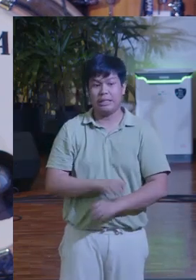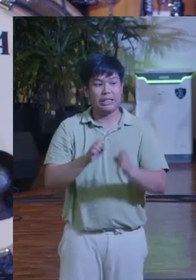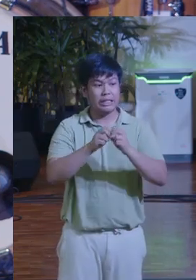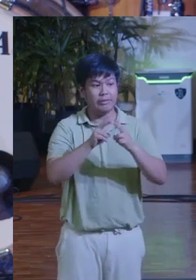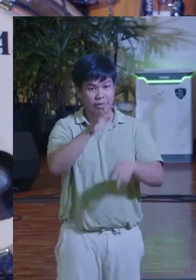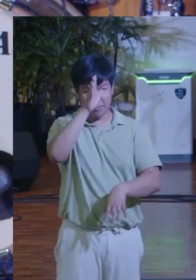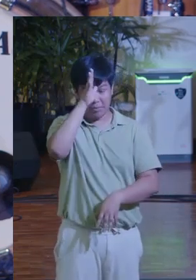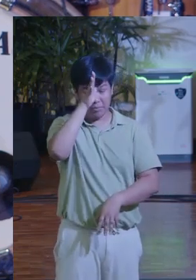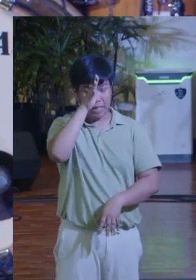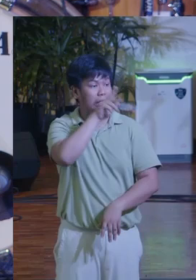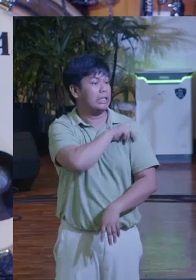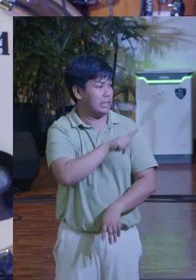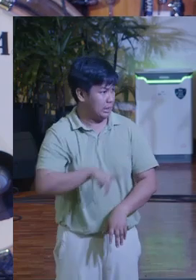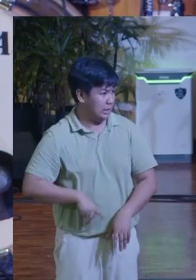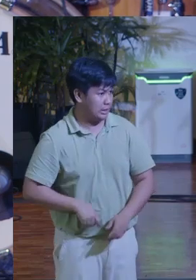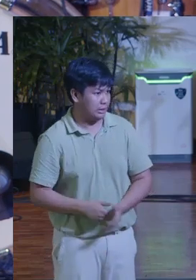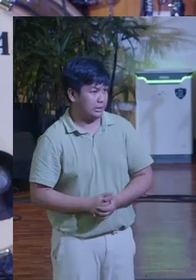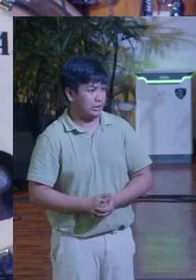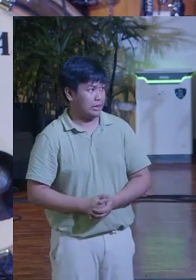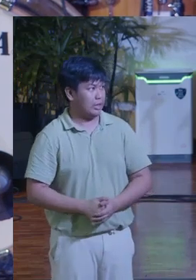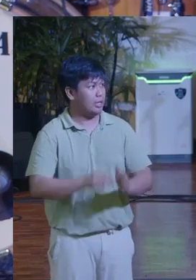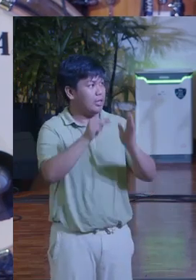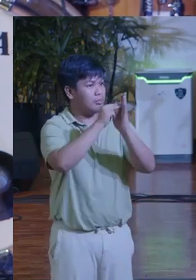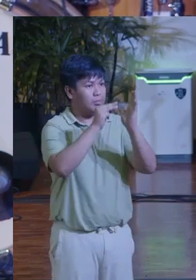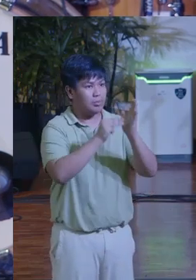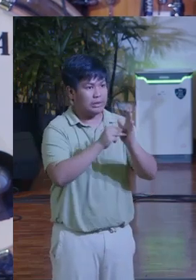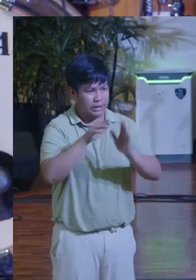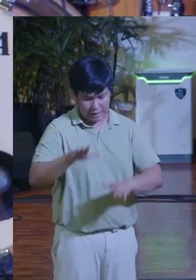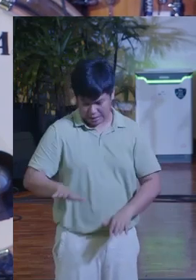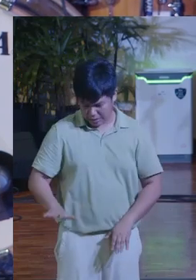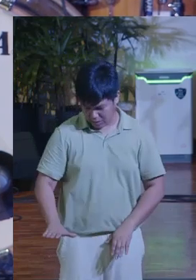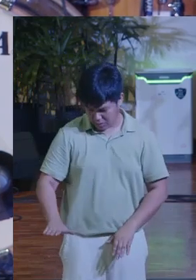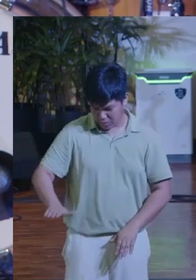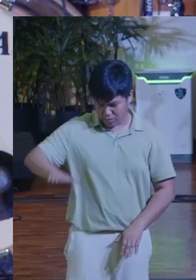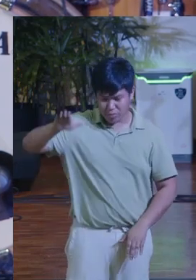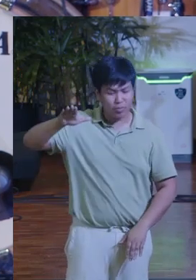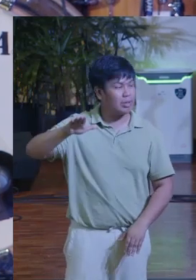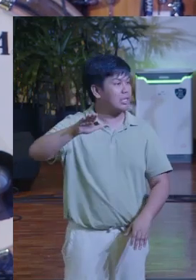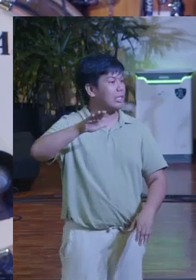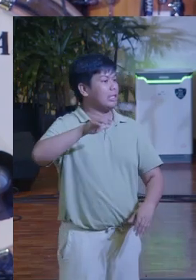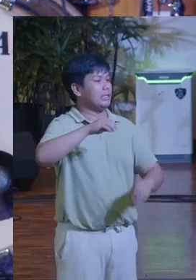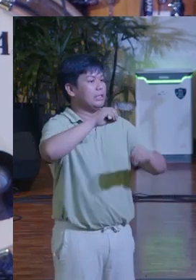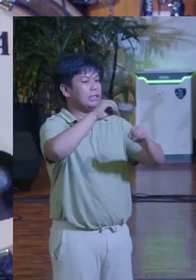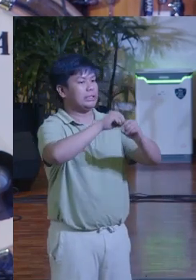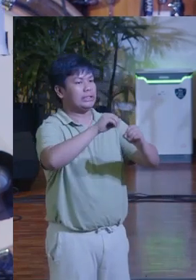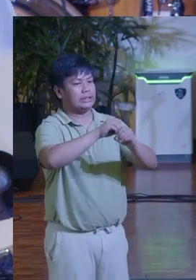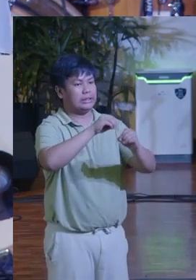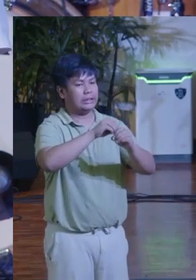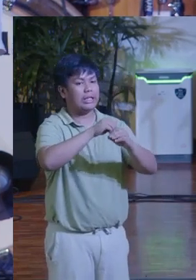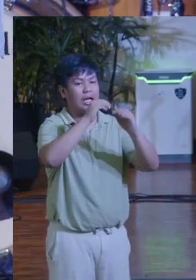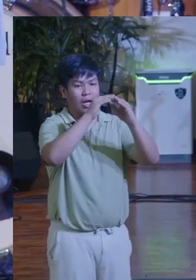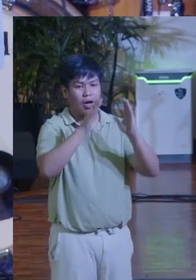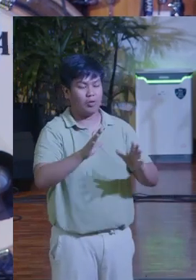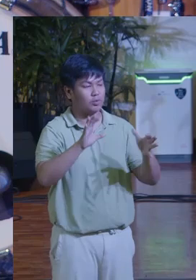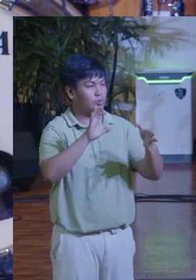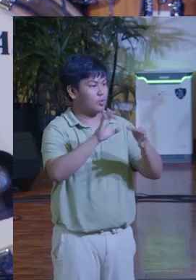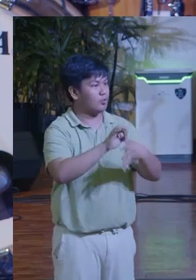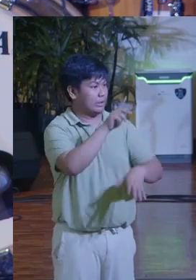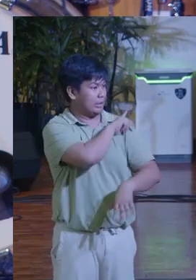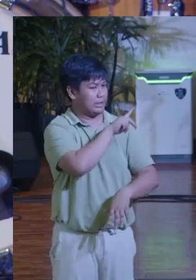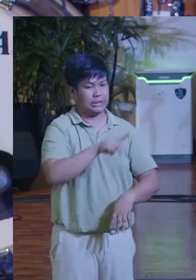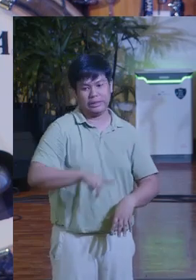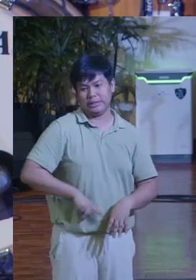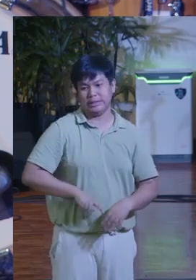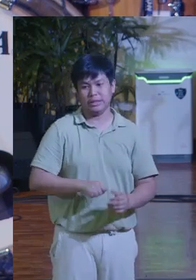Pinalaki niya si Moses sa loob ng kanyang pamamahay. At ang sabi sa Acts 7, siya ay lumago sa kanyang kaalaman